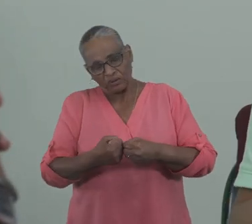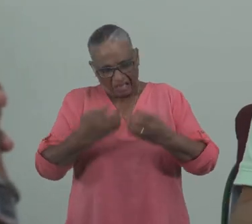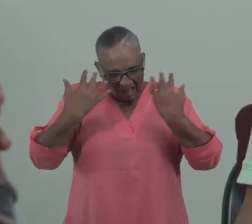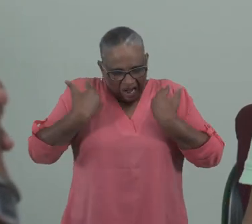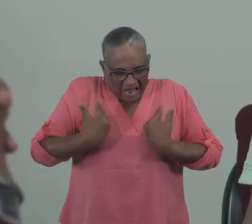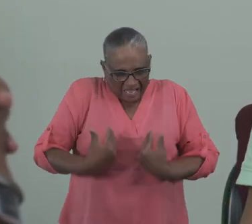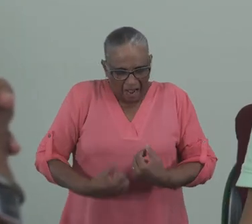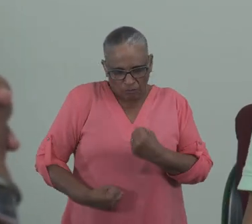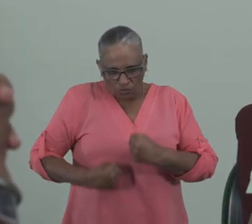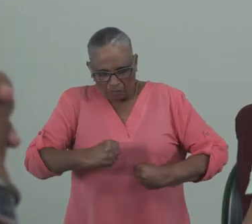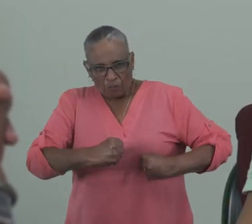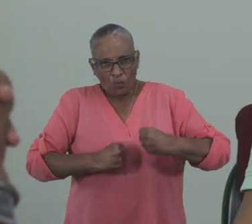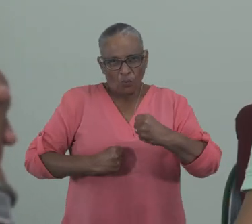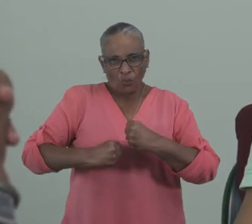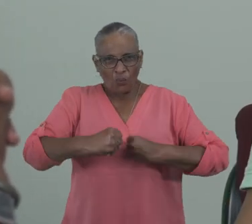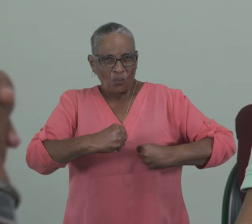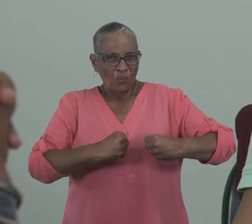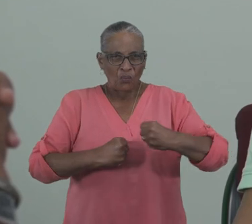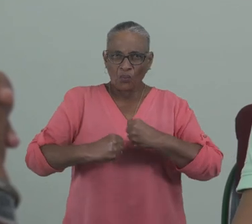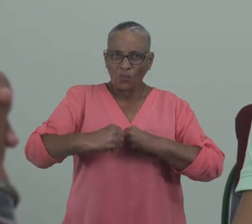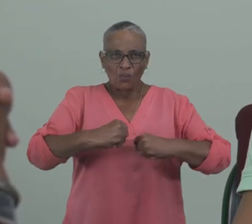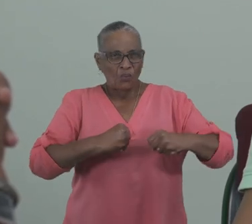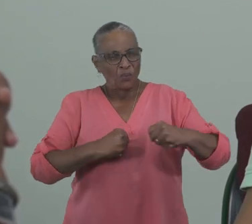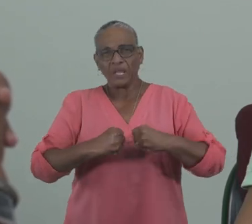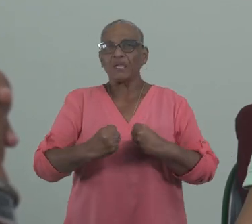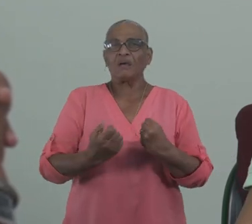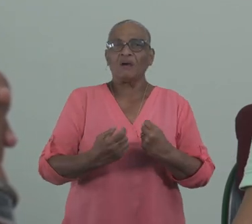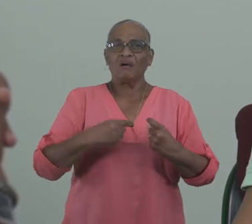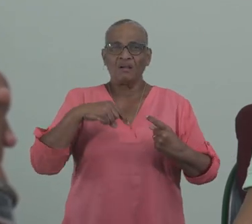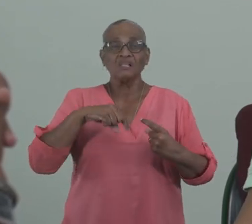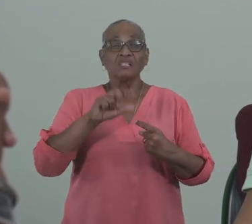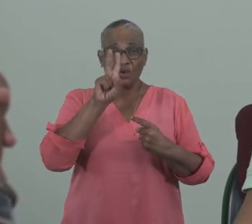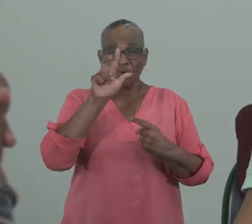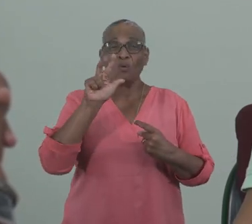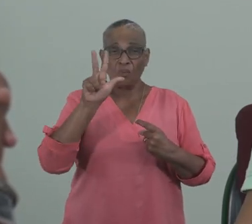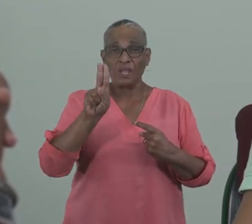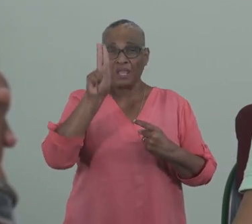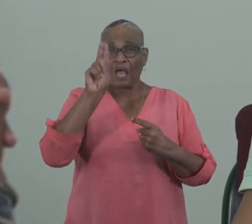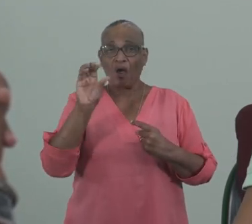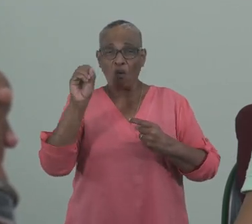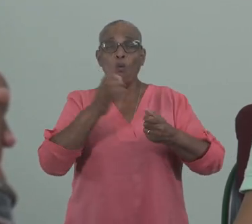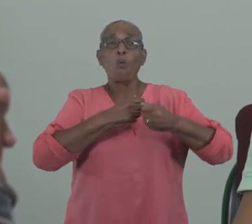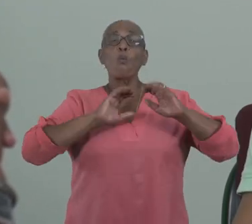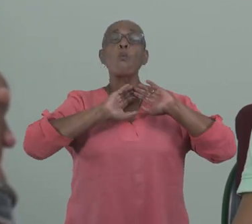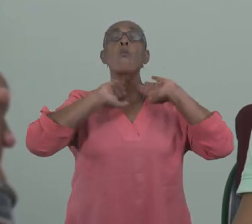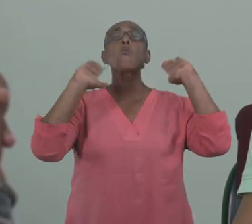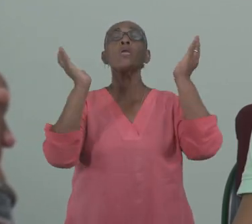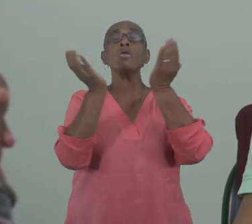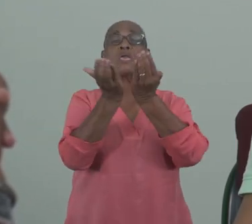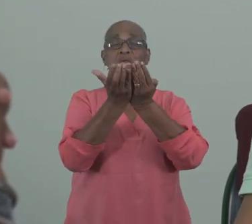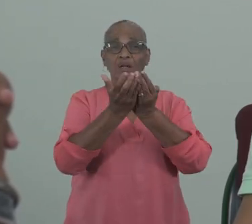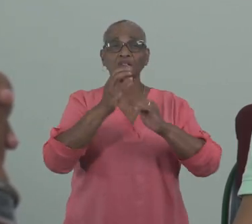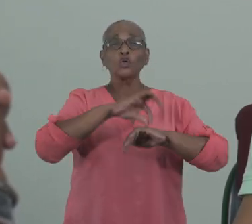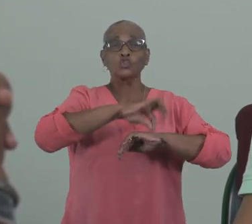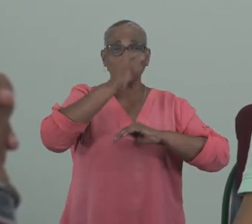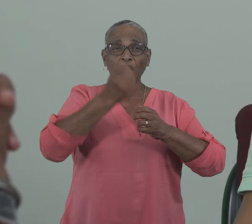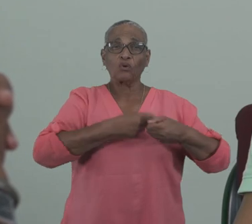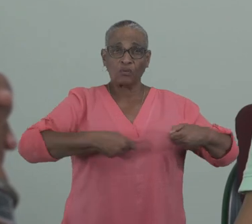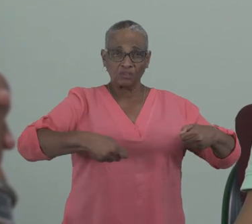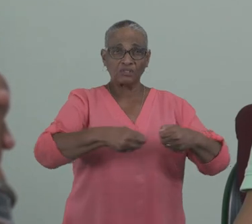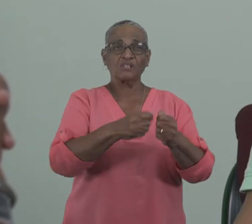moet lichaamsactiviteit hebben. En lekker je betaxonet, de WHO, de Wereldgezondheidsorganisatie,